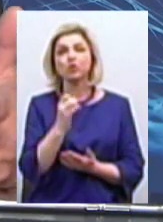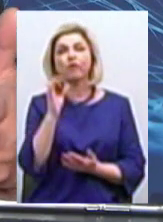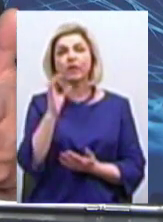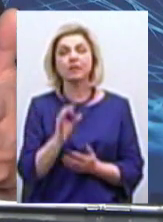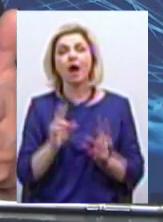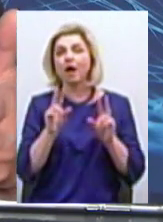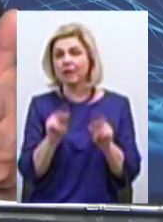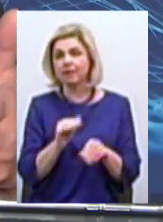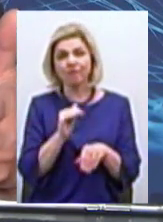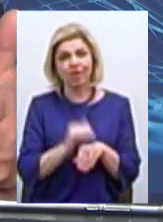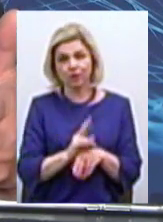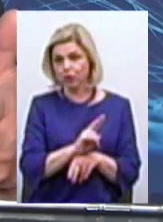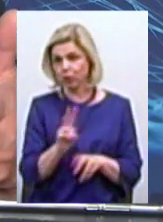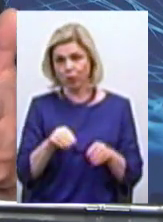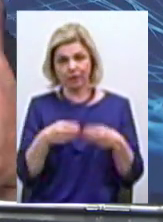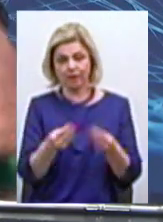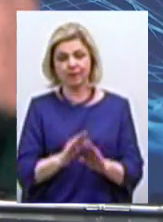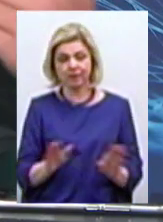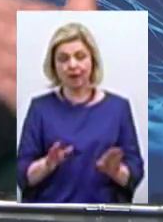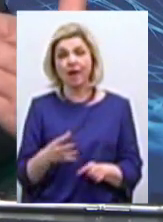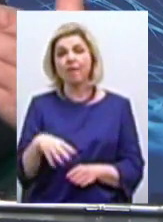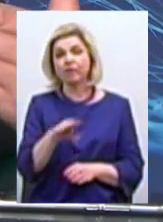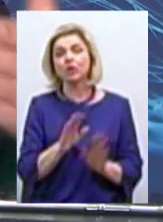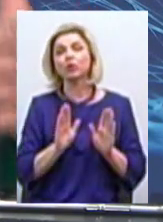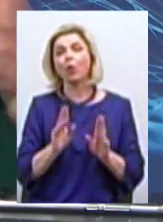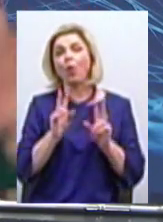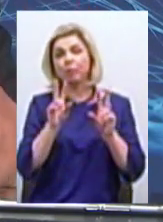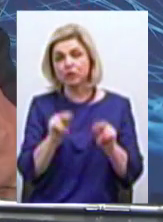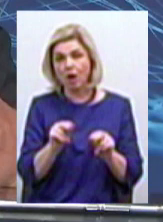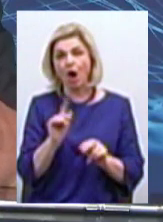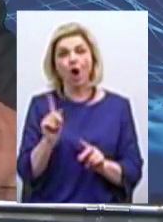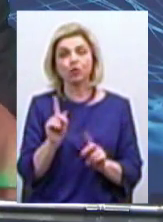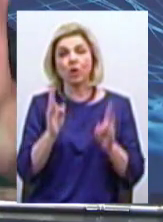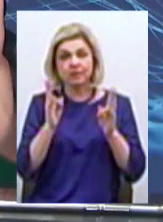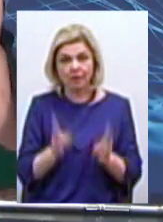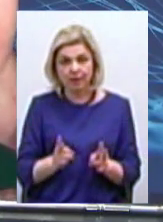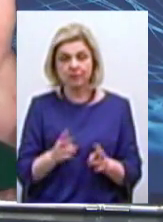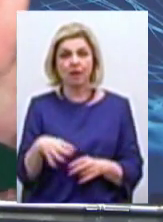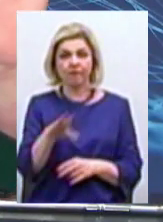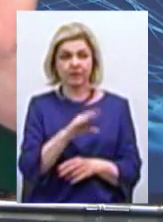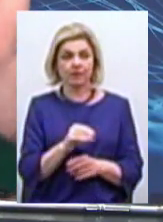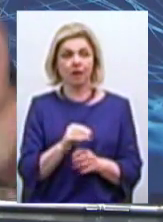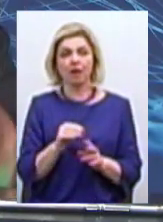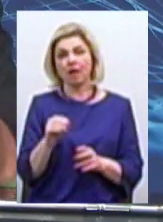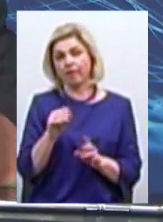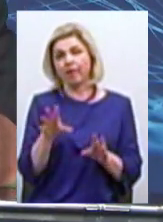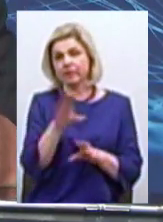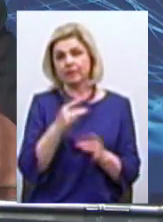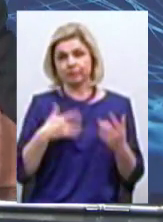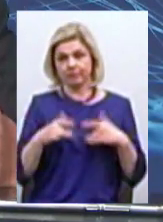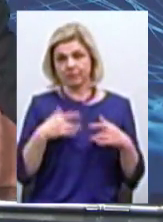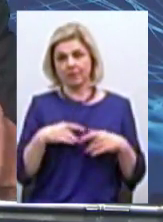100% гарантії фактично ніхто не дає. І всі тільки обіцяють, а потім, коли щось стається, всі зразу білі пухнасті розвертаються